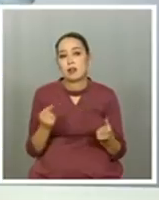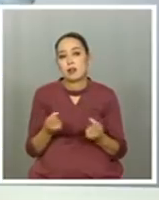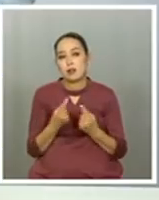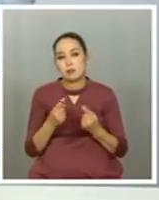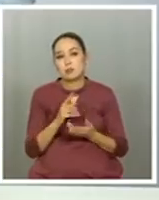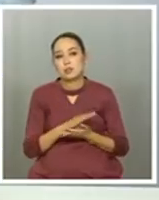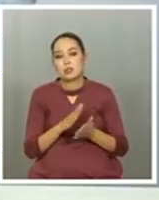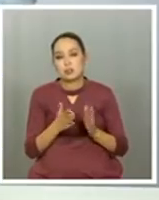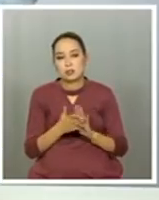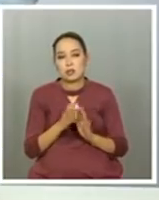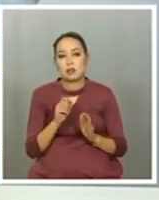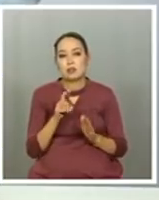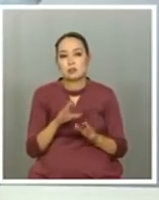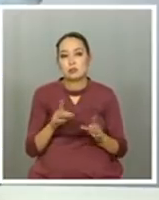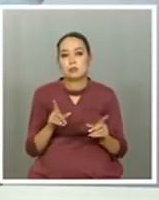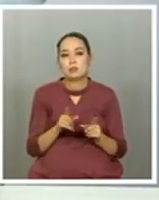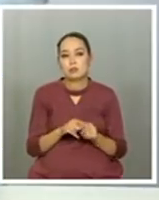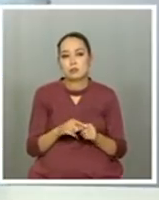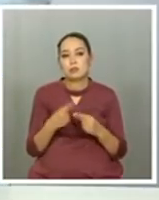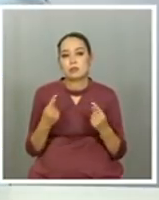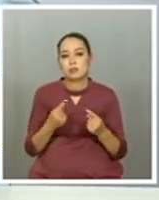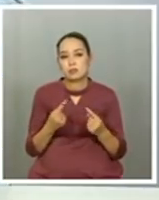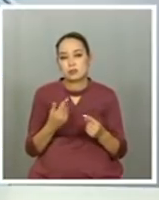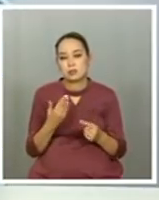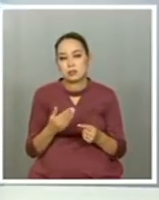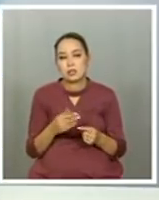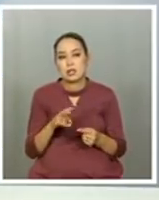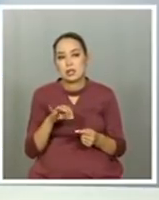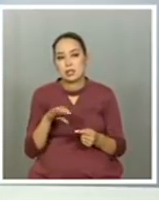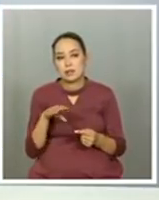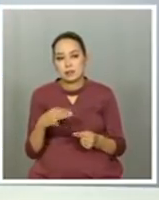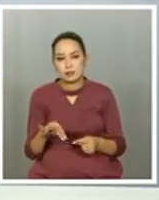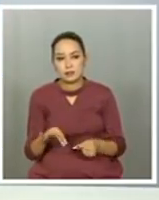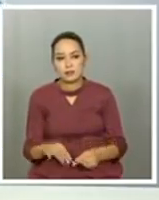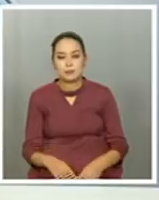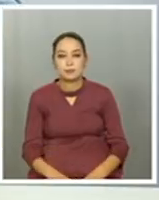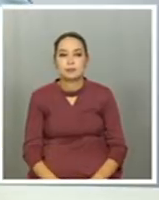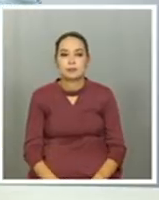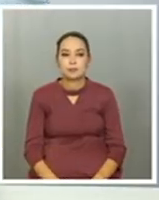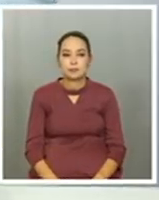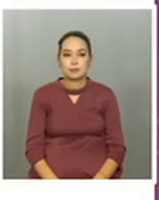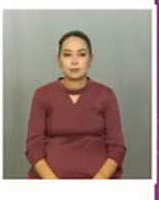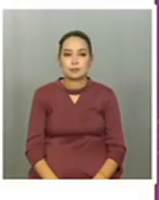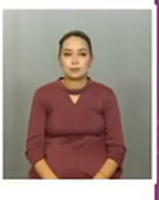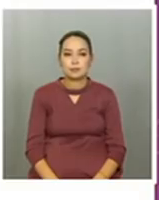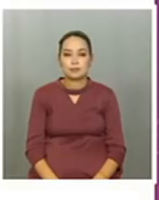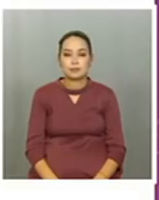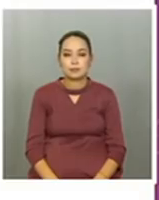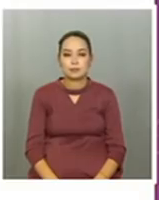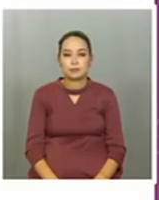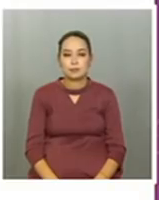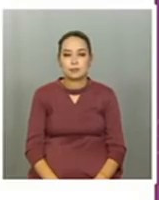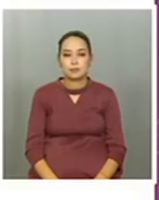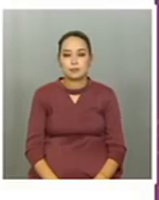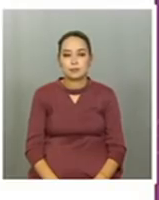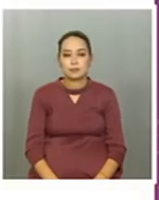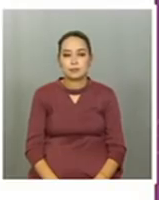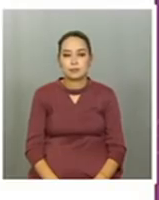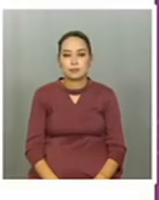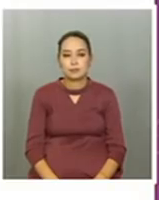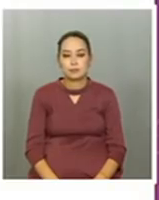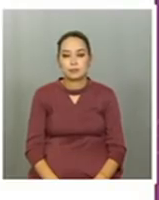азотпен әрекеттесетін жалғыз метал ол литий. Және металдар басқа да бейметалдармен